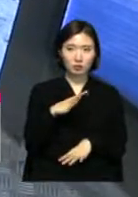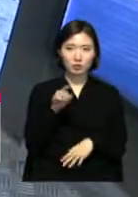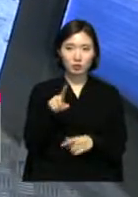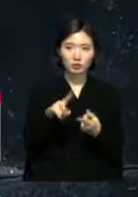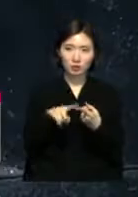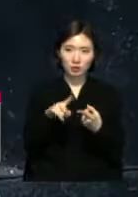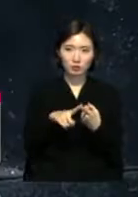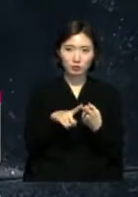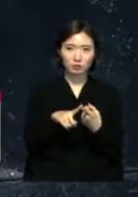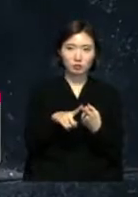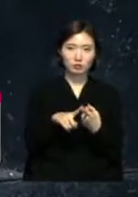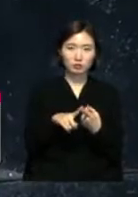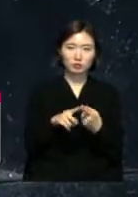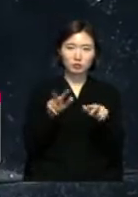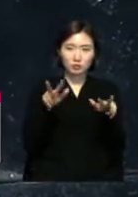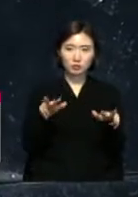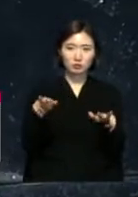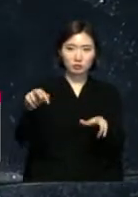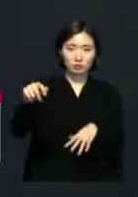자체가. 아 방금 걸어올 때요?